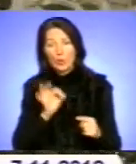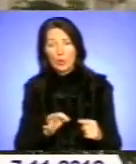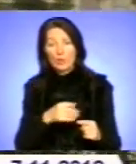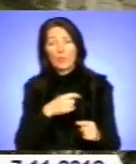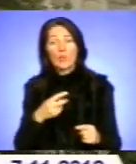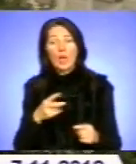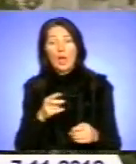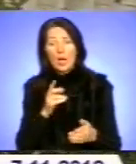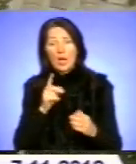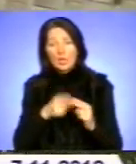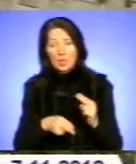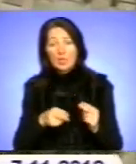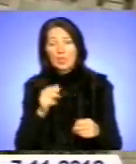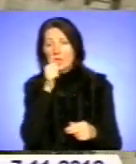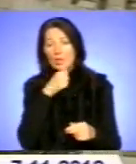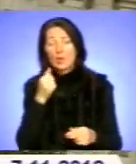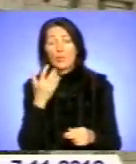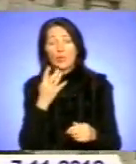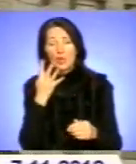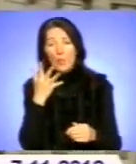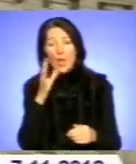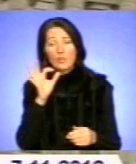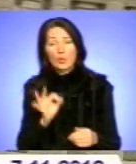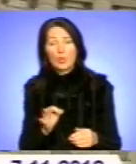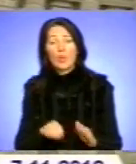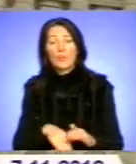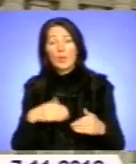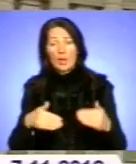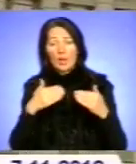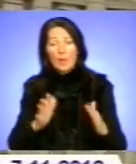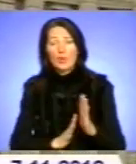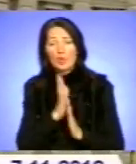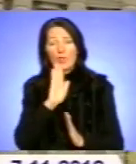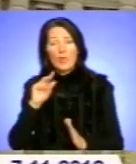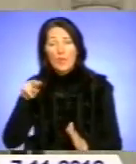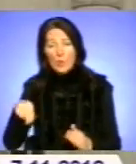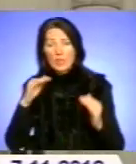рівні 4-5%. Водночас темп зростання ВВП в поточному році знизився. Відтак, на